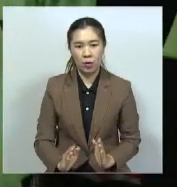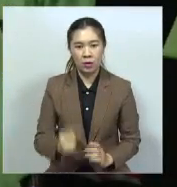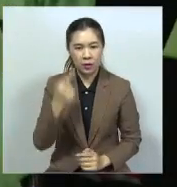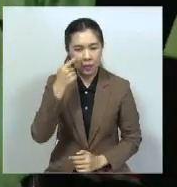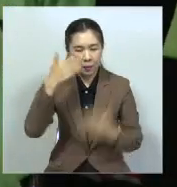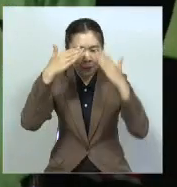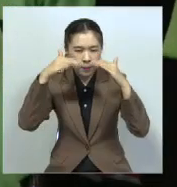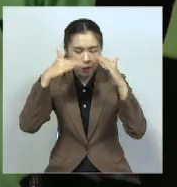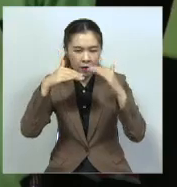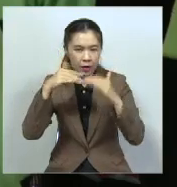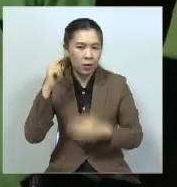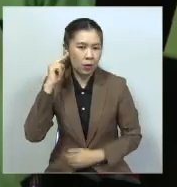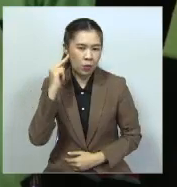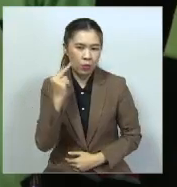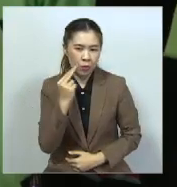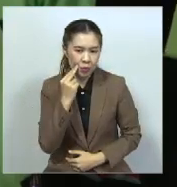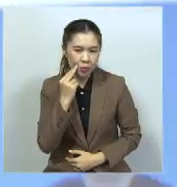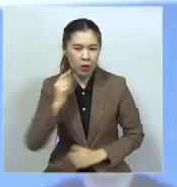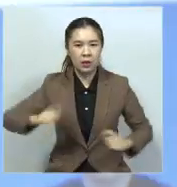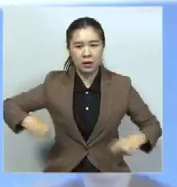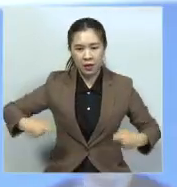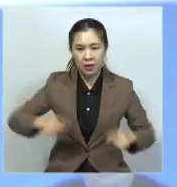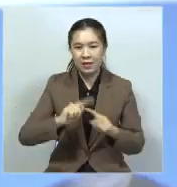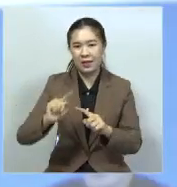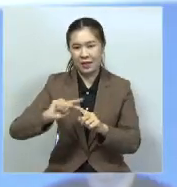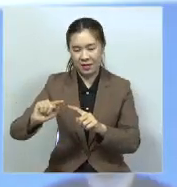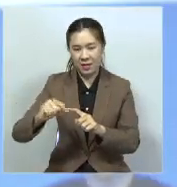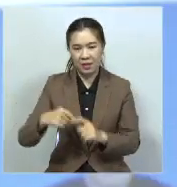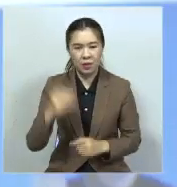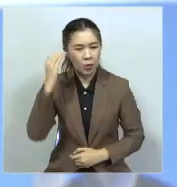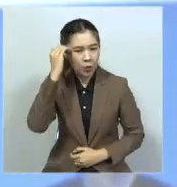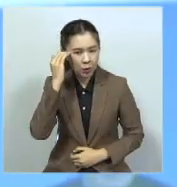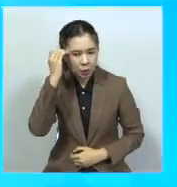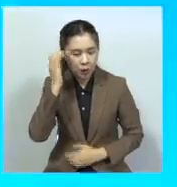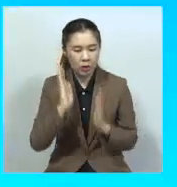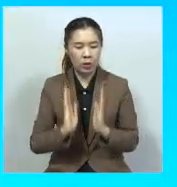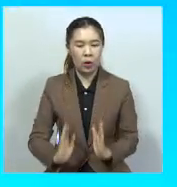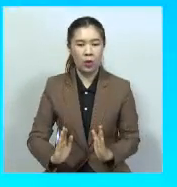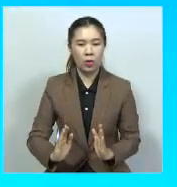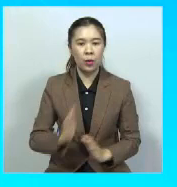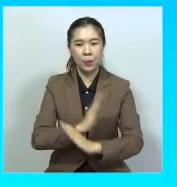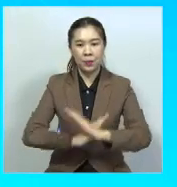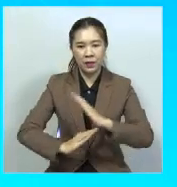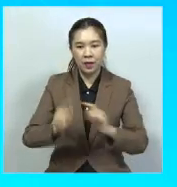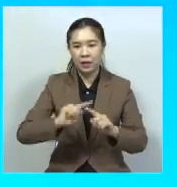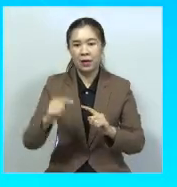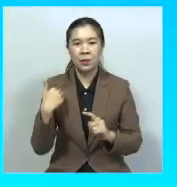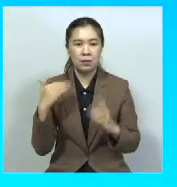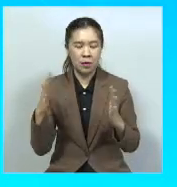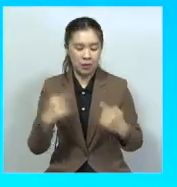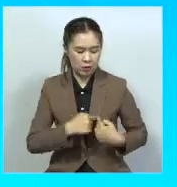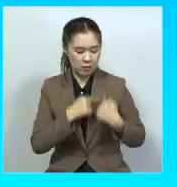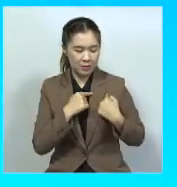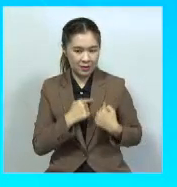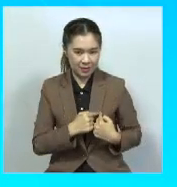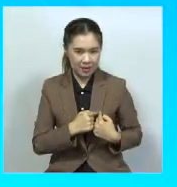มองเห็นการได้ยินและการเคลื่อนไหวและสติปัญญารวมถึงเยาวชนที่ไม่พิการที่มีความแตกต่างทั้งร่างกายและจิต